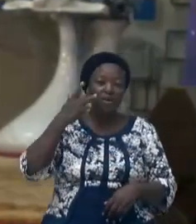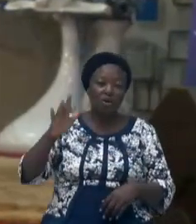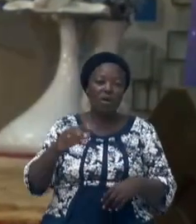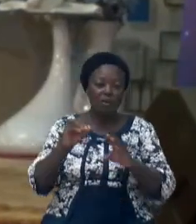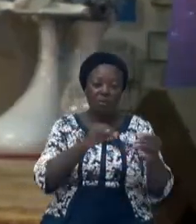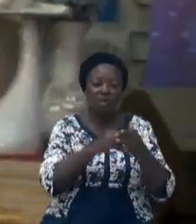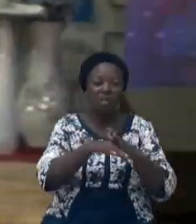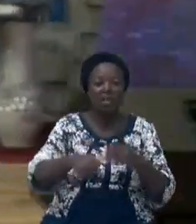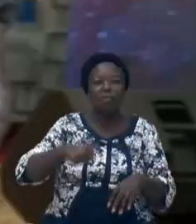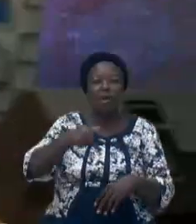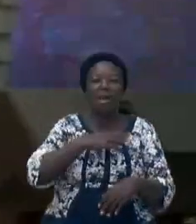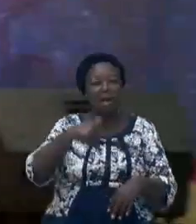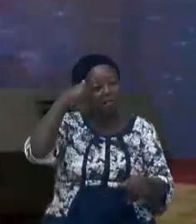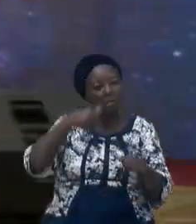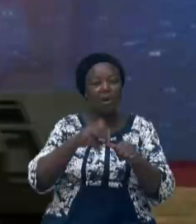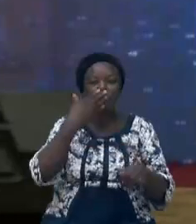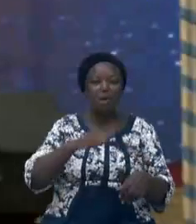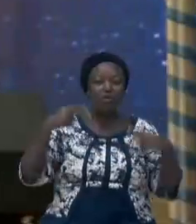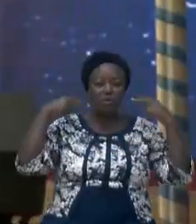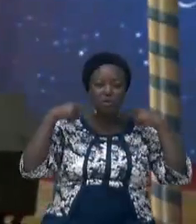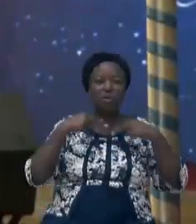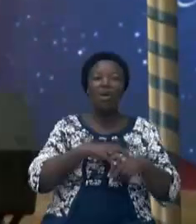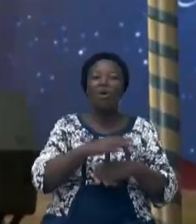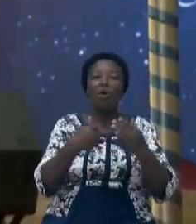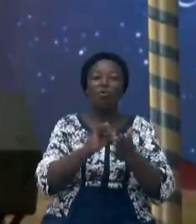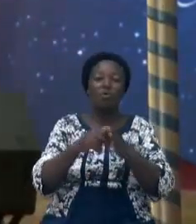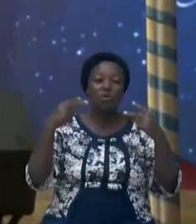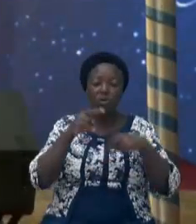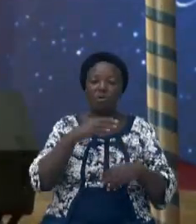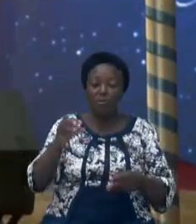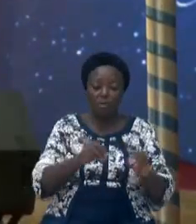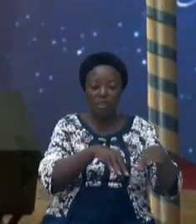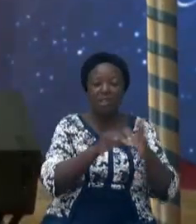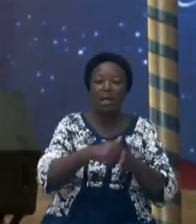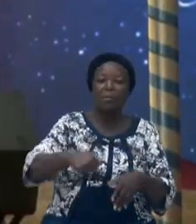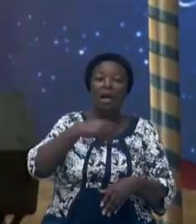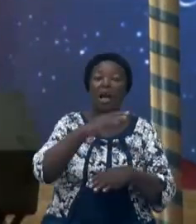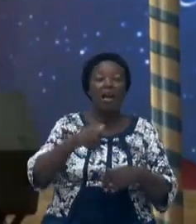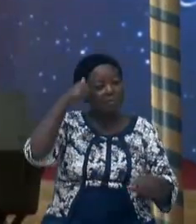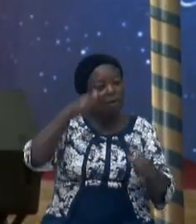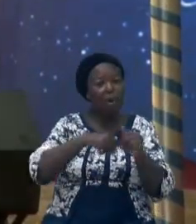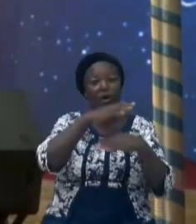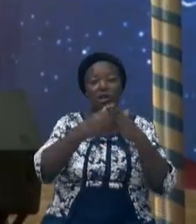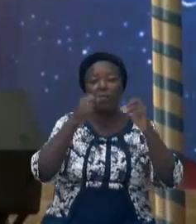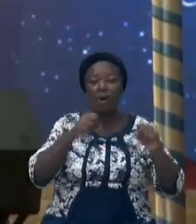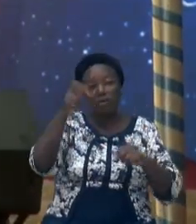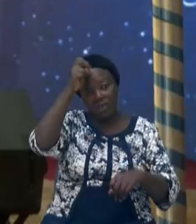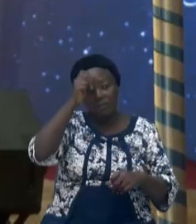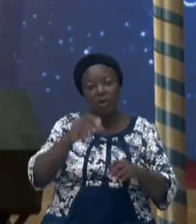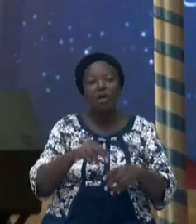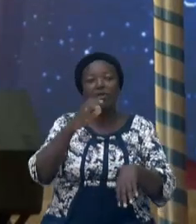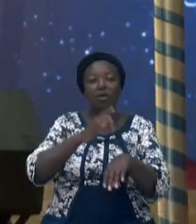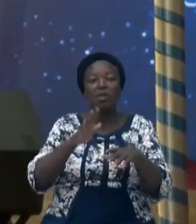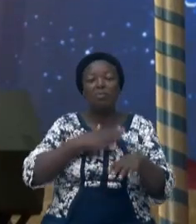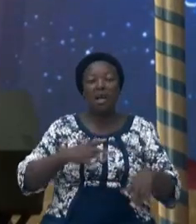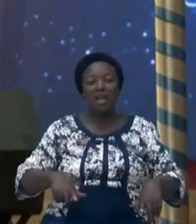je me rappelle de la marche mais ça dans le sac je me rappelle d'un jour mais ça dans le sac je me rappelle de tout l'est puis sa